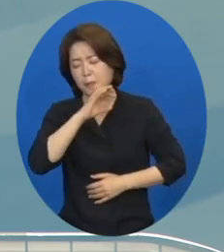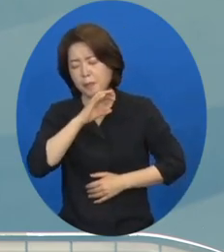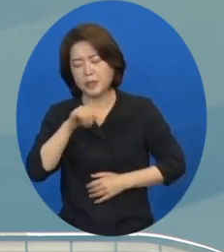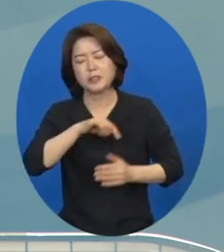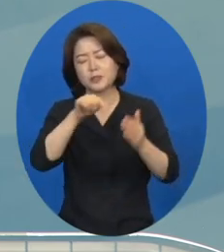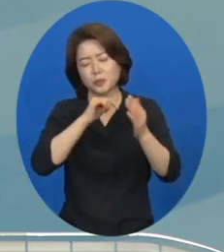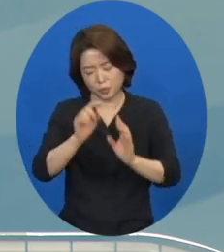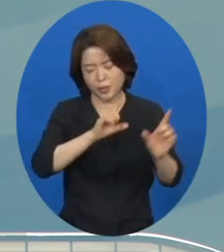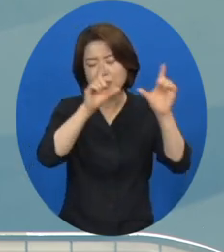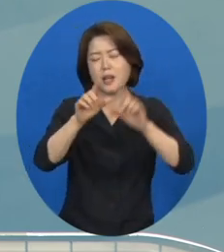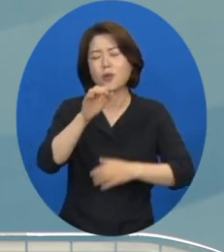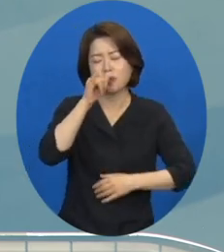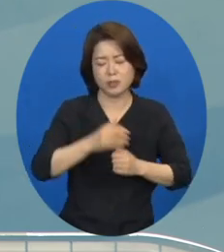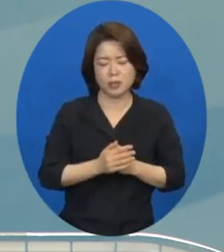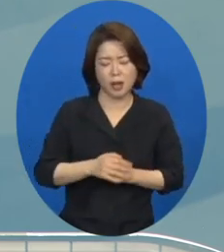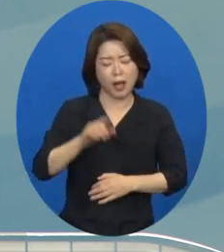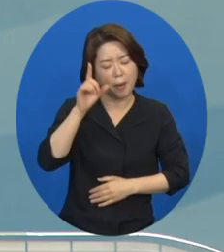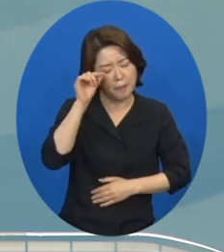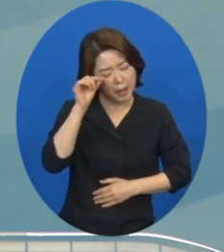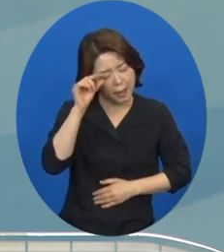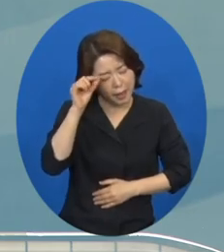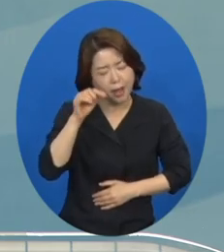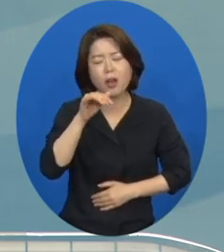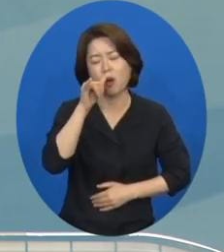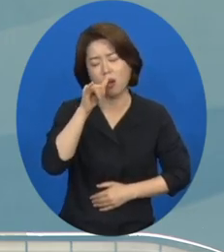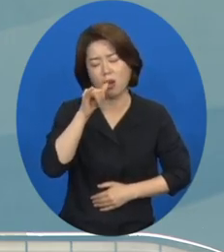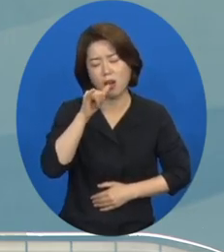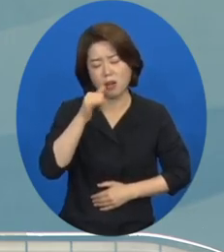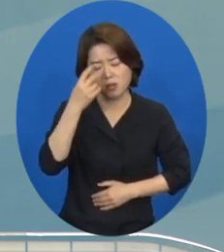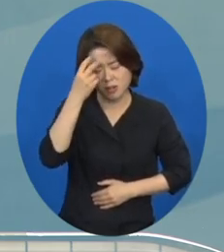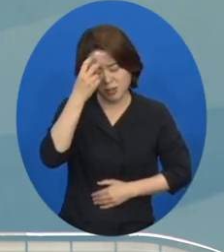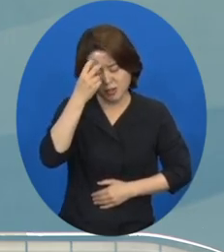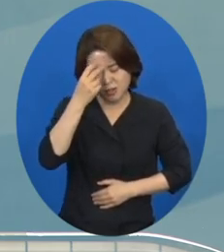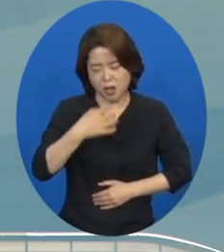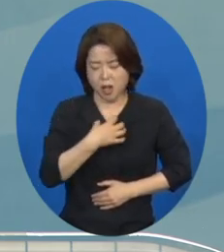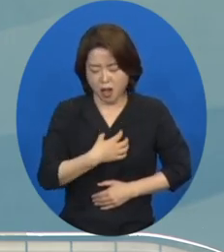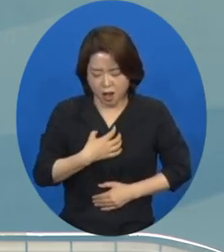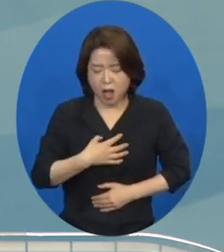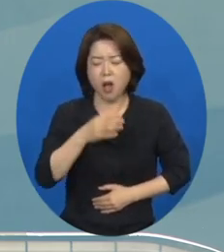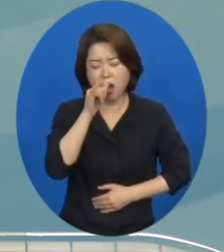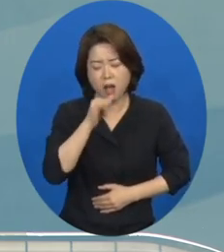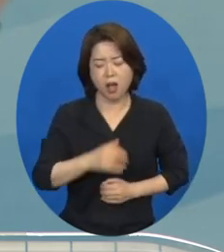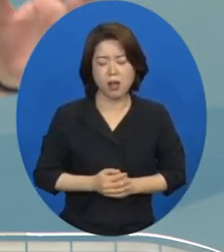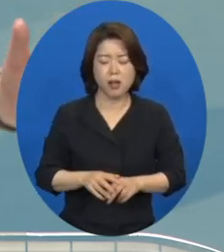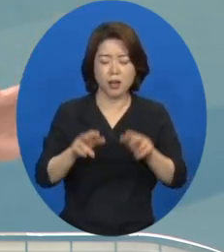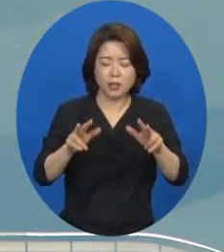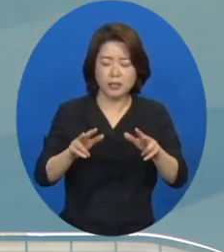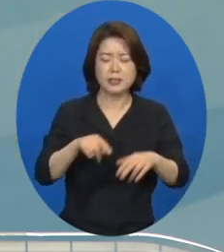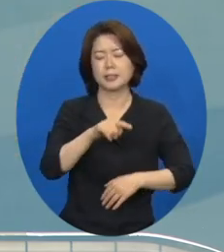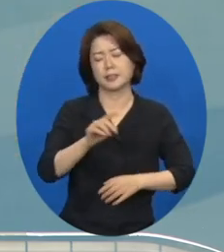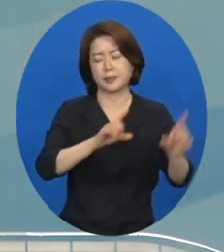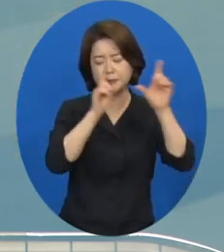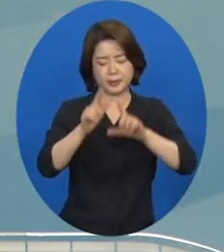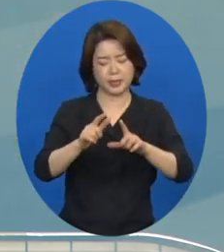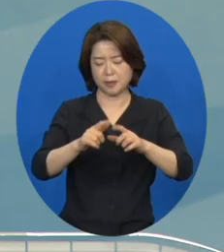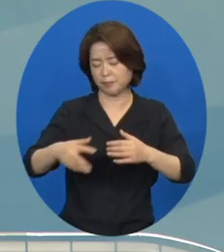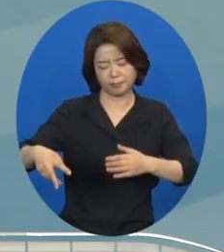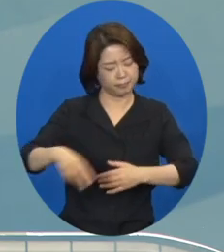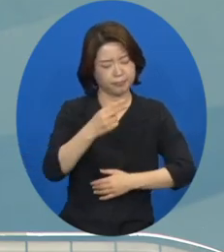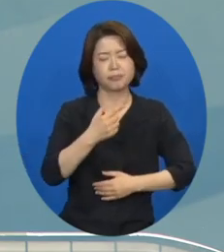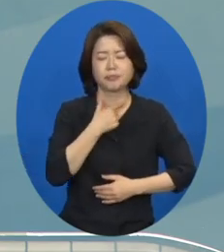삽니다. 밤잠을 제대로 자지 못하고 근심 속에 삽니다. 주님 이제 이런 삶을 청산하고